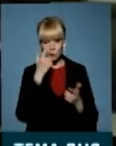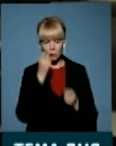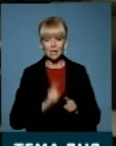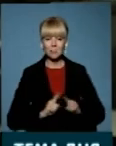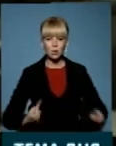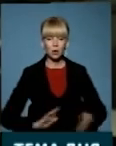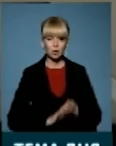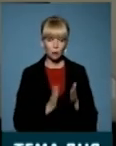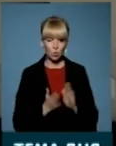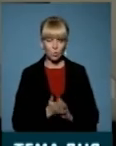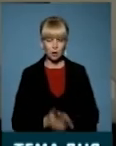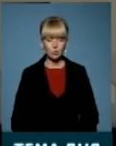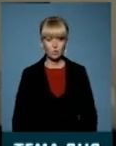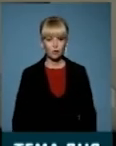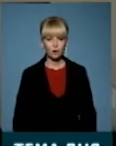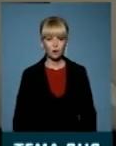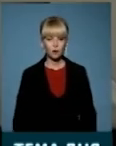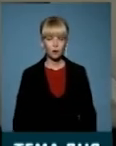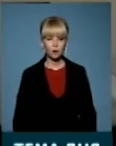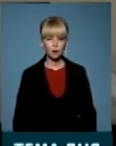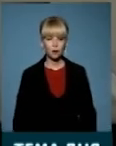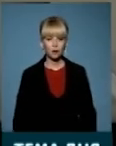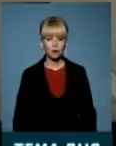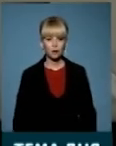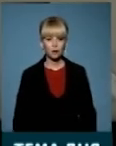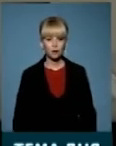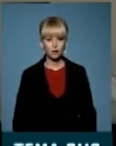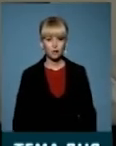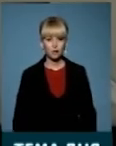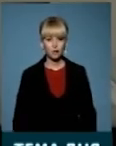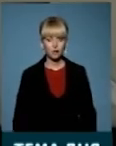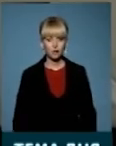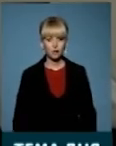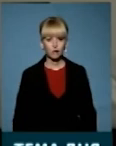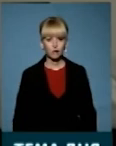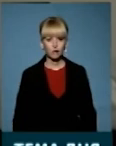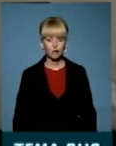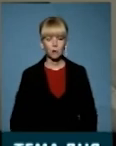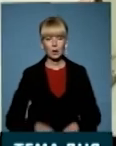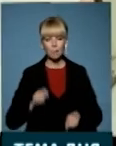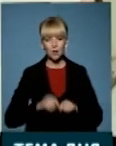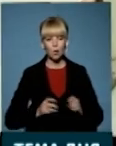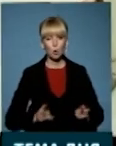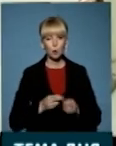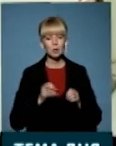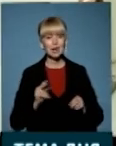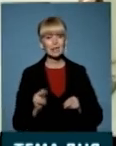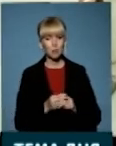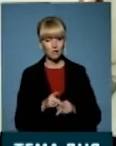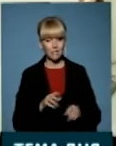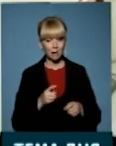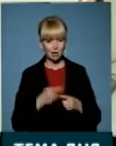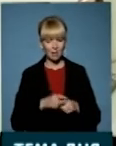надзвичайну ситуацію. Раз, перевірка. пожежної безпеки. За справність цієї